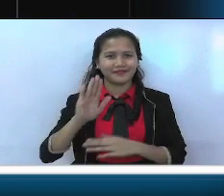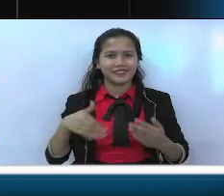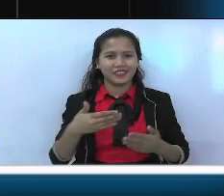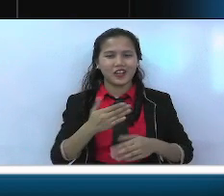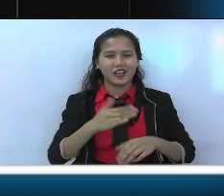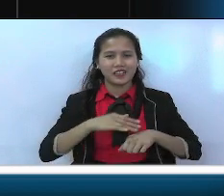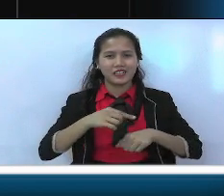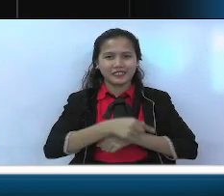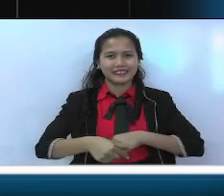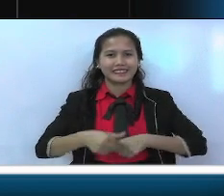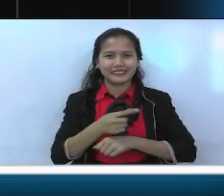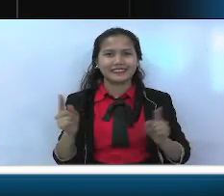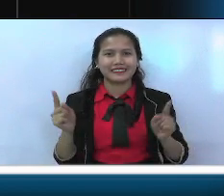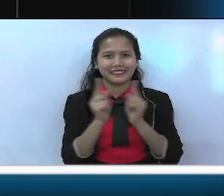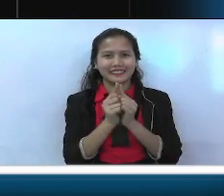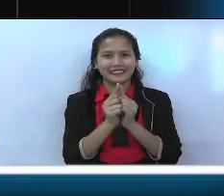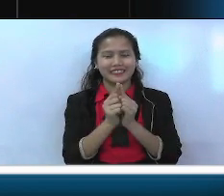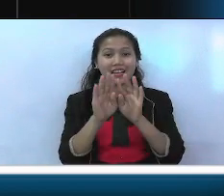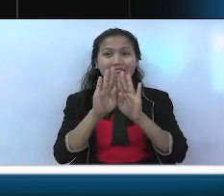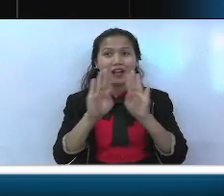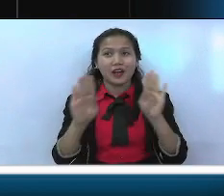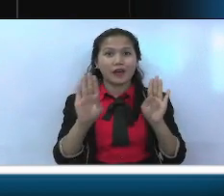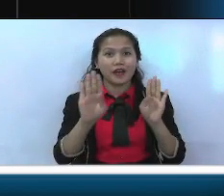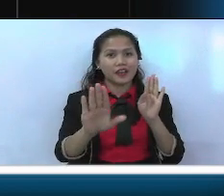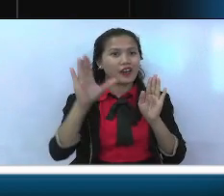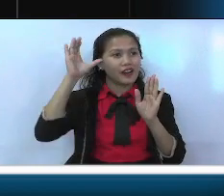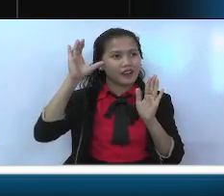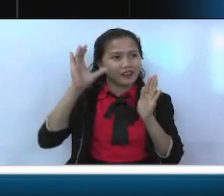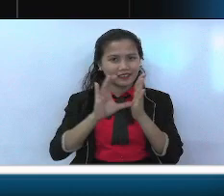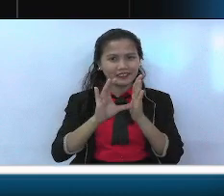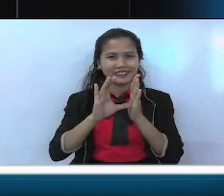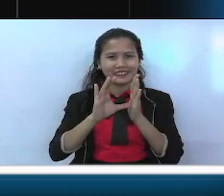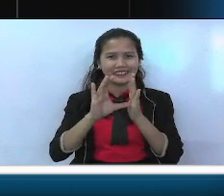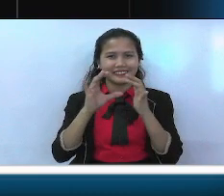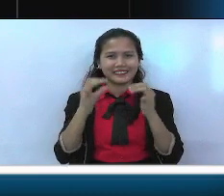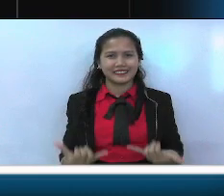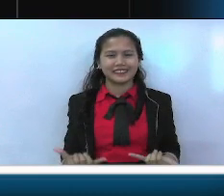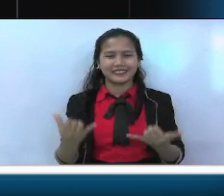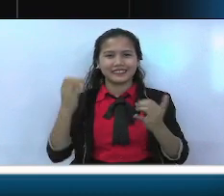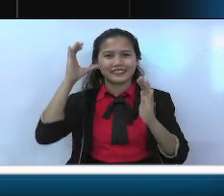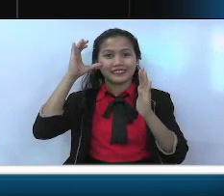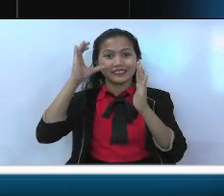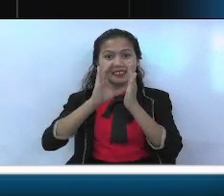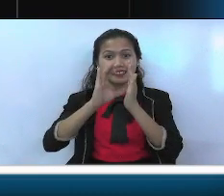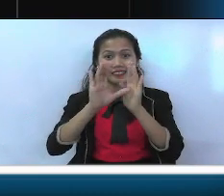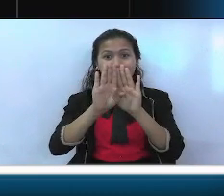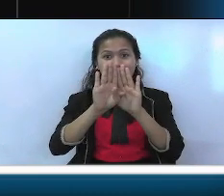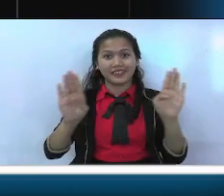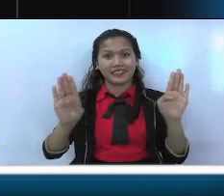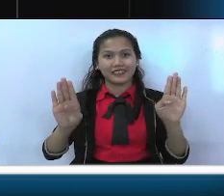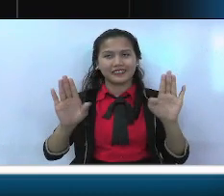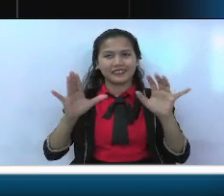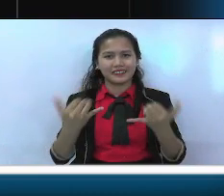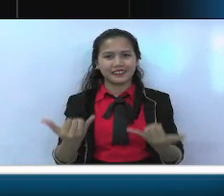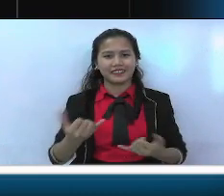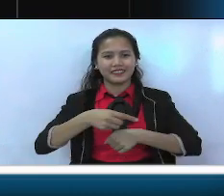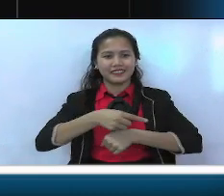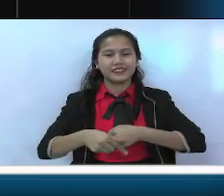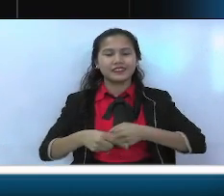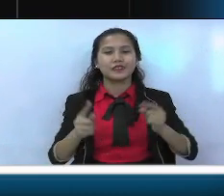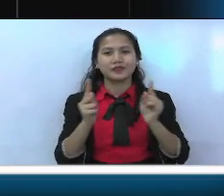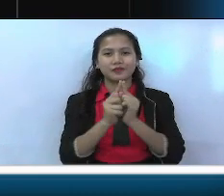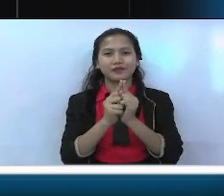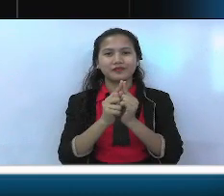camera on. Kung may turn your radio. Tayo hindi nila makita. Kung may turn your radio on, meron tayong turn your camera on. Virtual camera ka